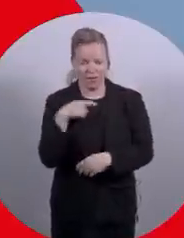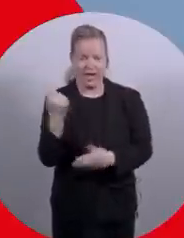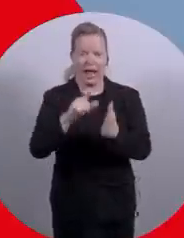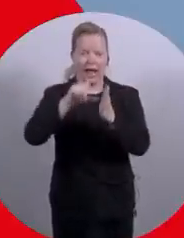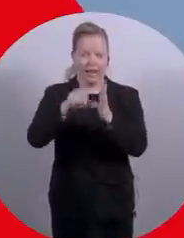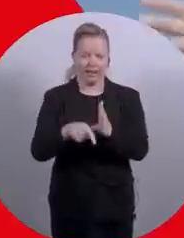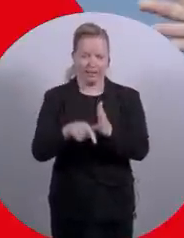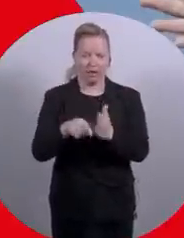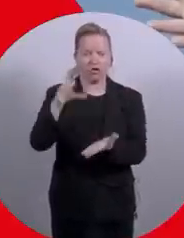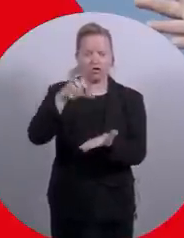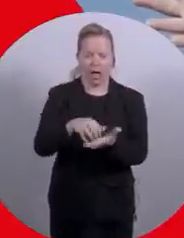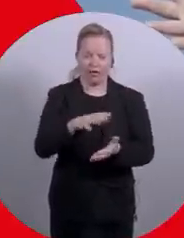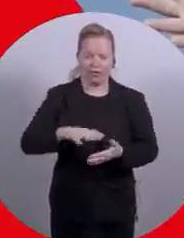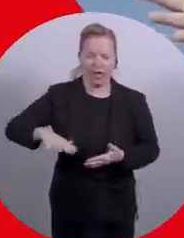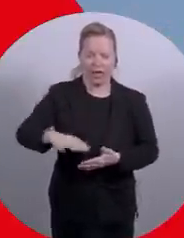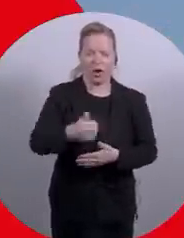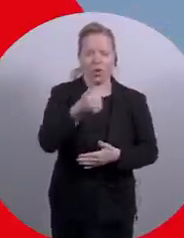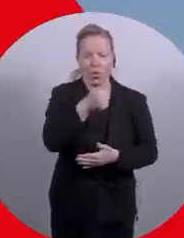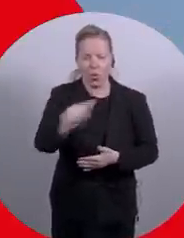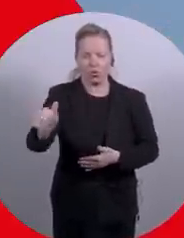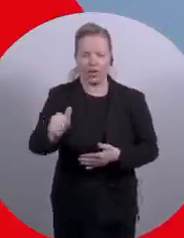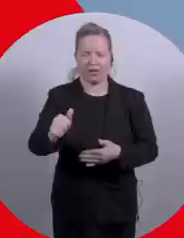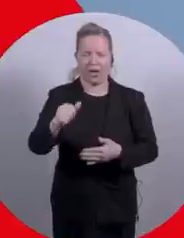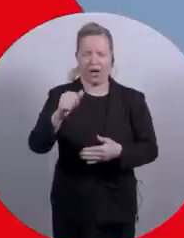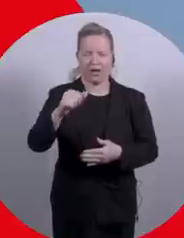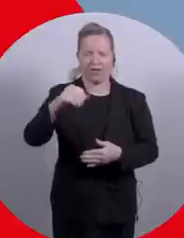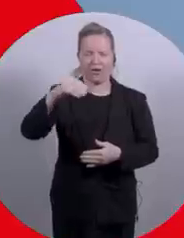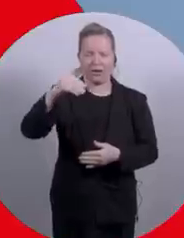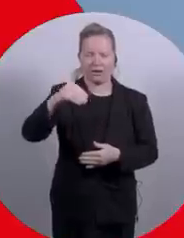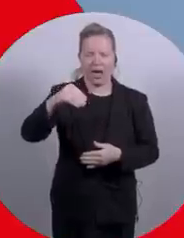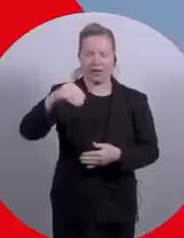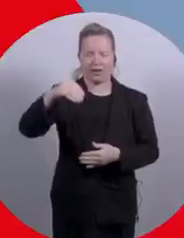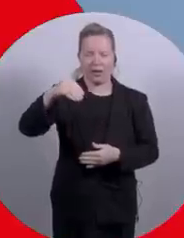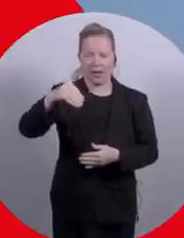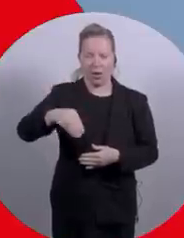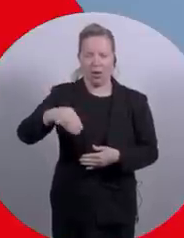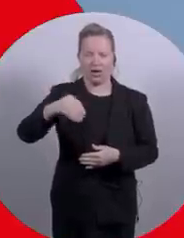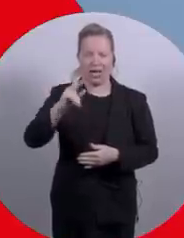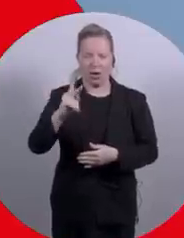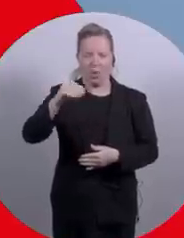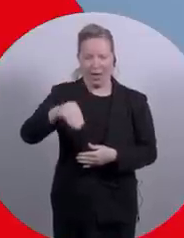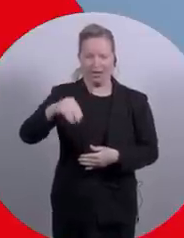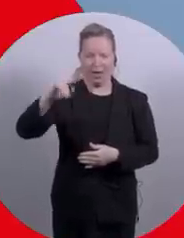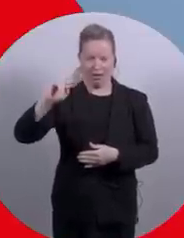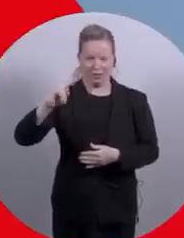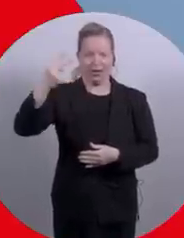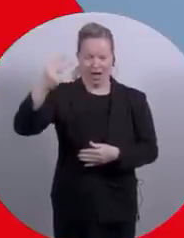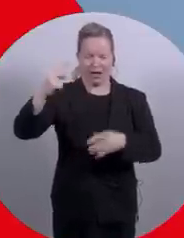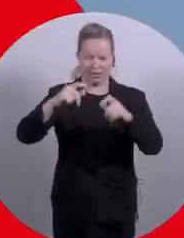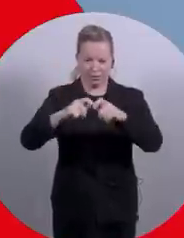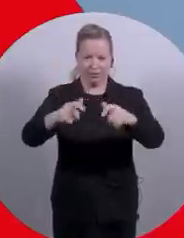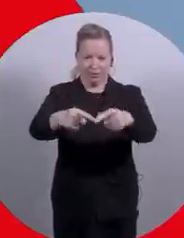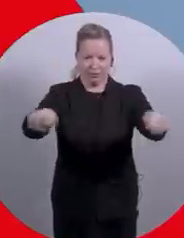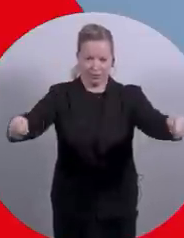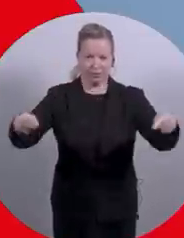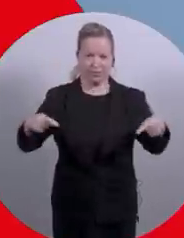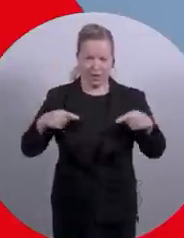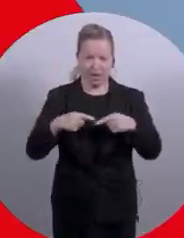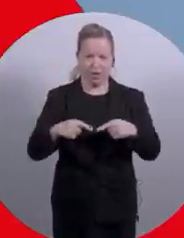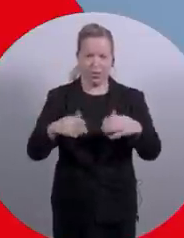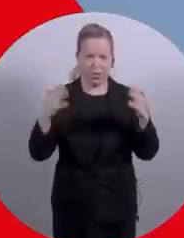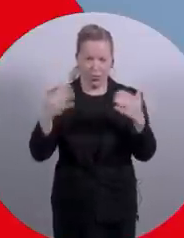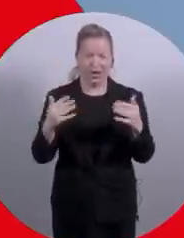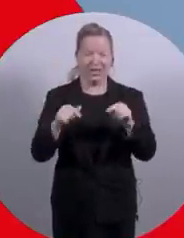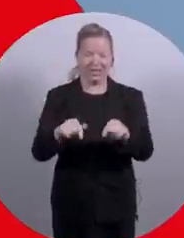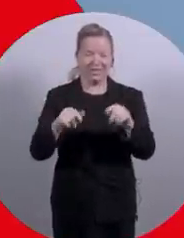einer Stadtfläche von 100 Quadratkilometern unschlagbar so ein Titel auf dem wir gerne verzichten täten und